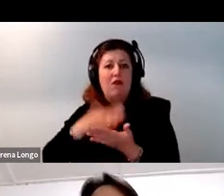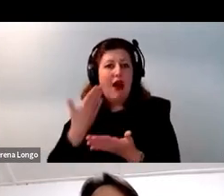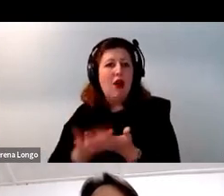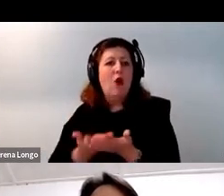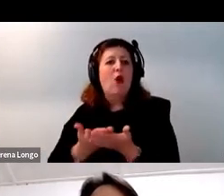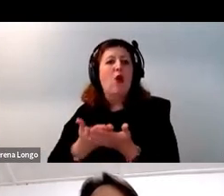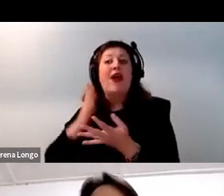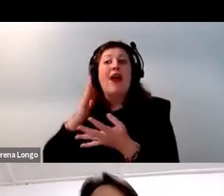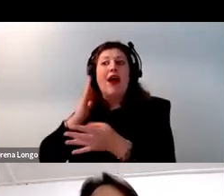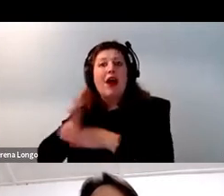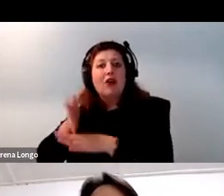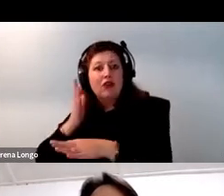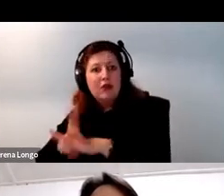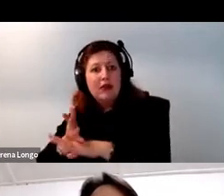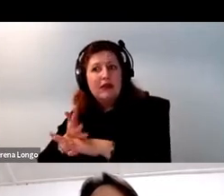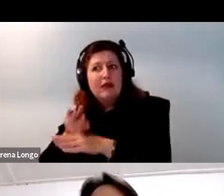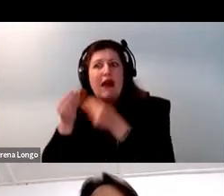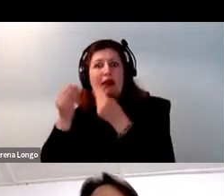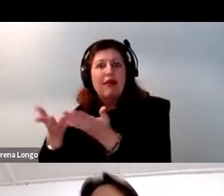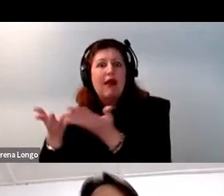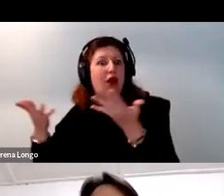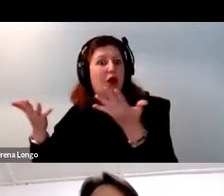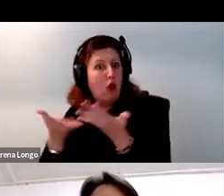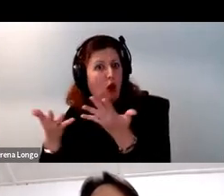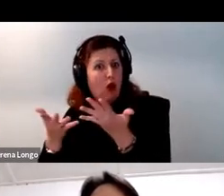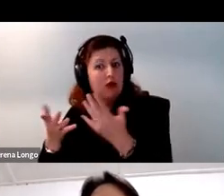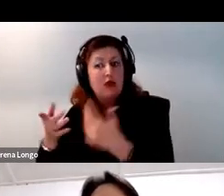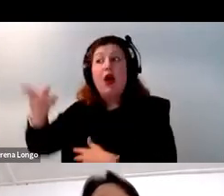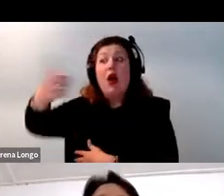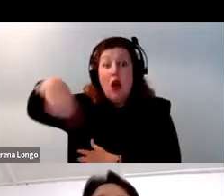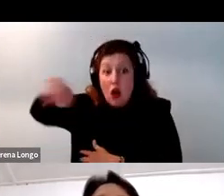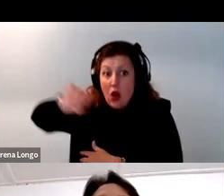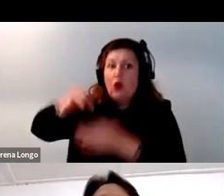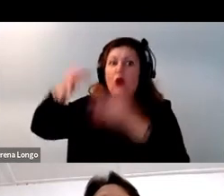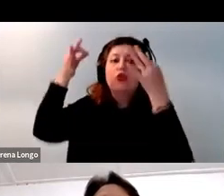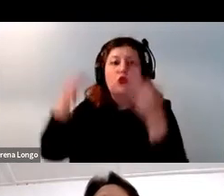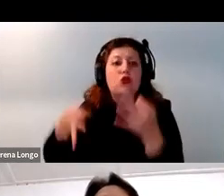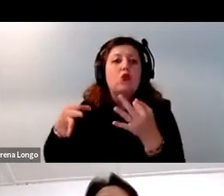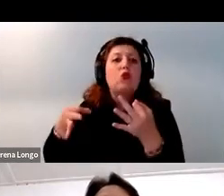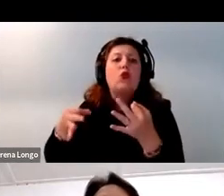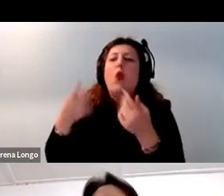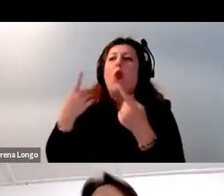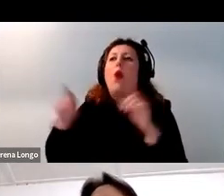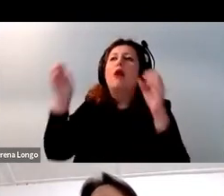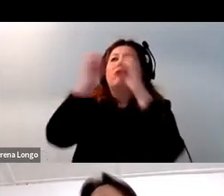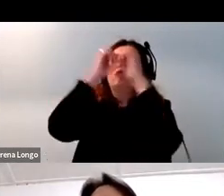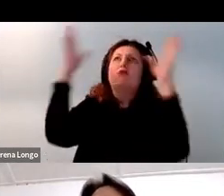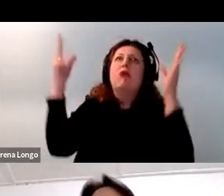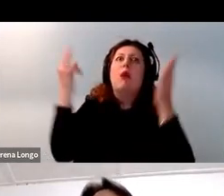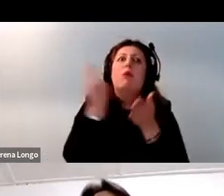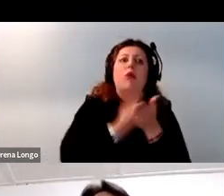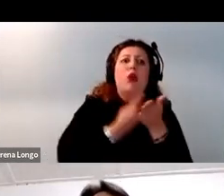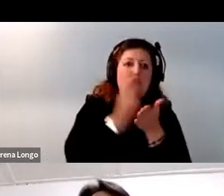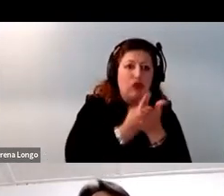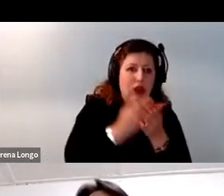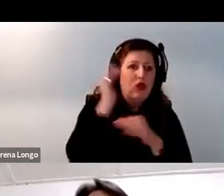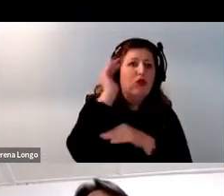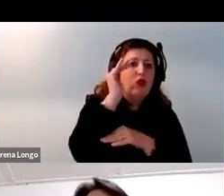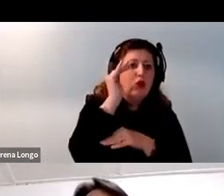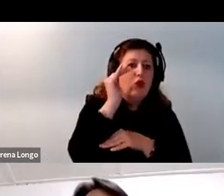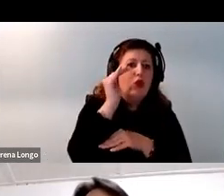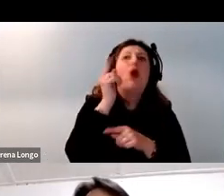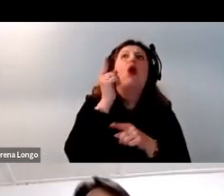dell'accessibilità, della fruibilità, poi saranno loro per primi la prossima volta che costruiscono un bagno a pensare alle dimensioni, a prescindere